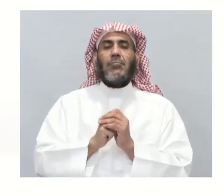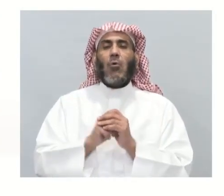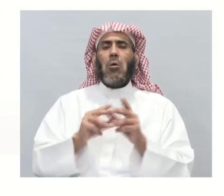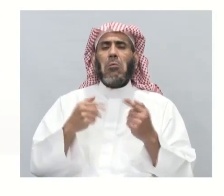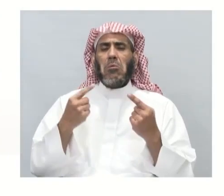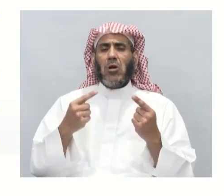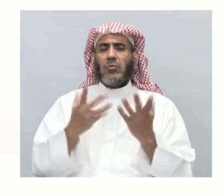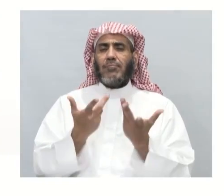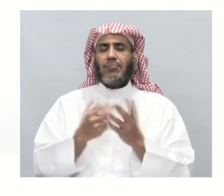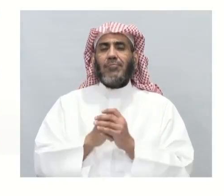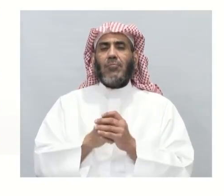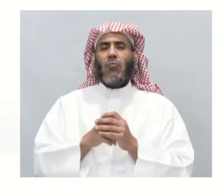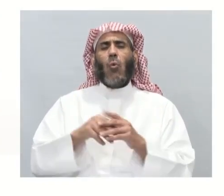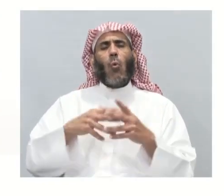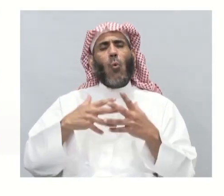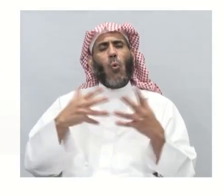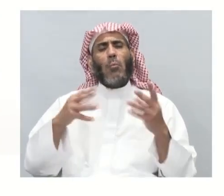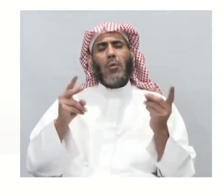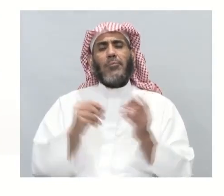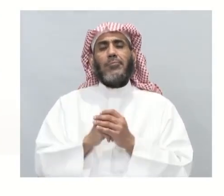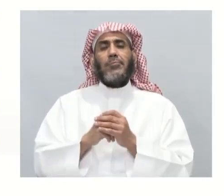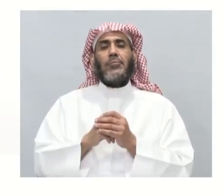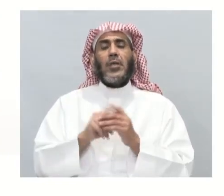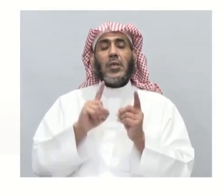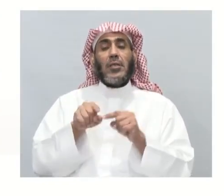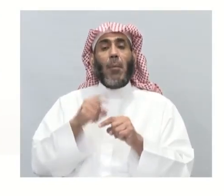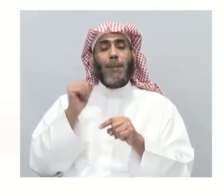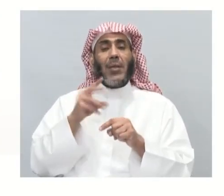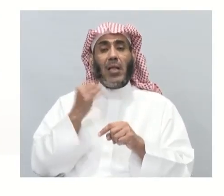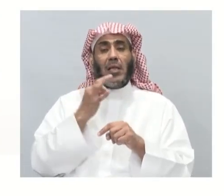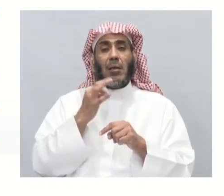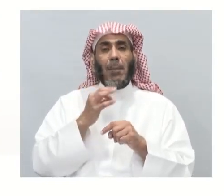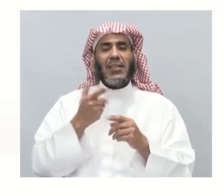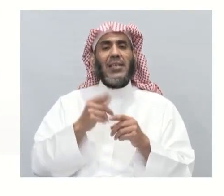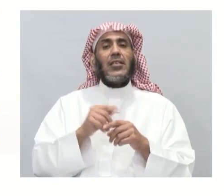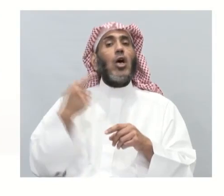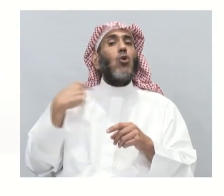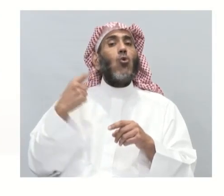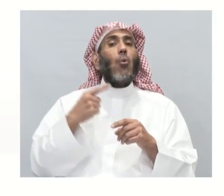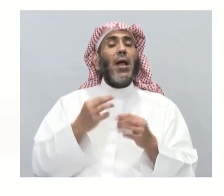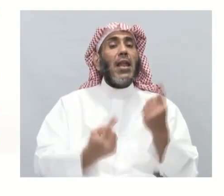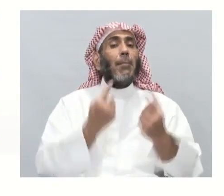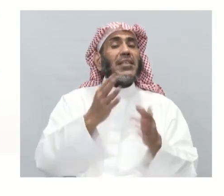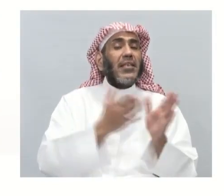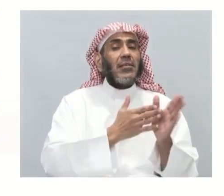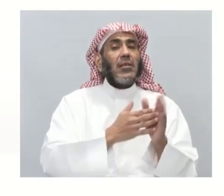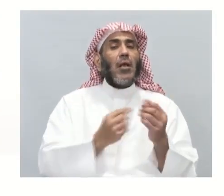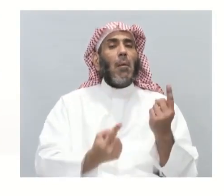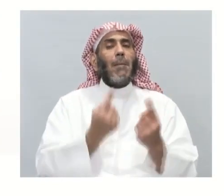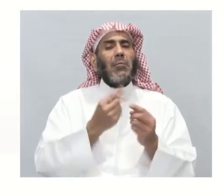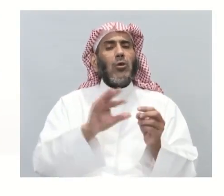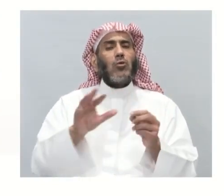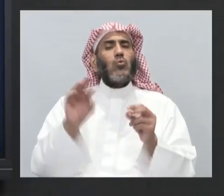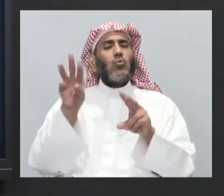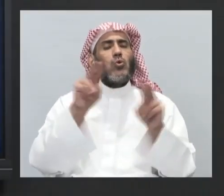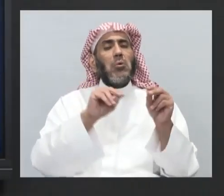يحصل مثلا في مواد كثيره لو افترضنا مثلا عندما نتحدث عن ماده العلوم نتحدث عن نباتات ناتي بنبته تشبه